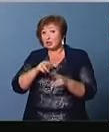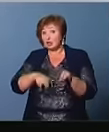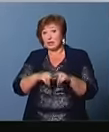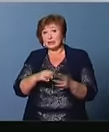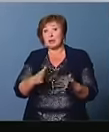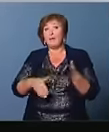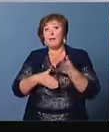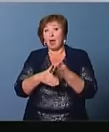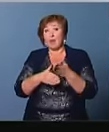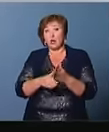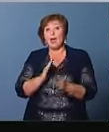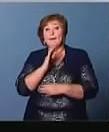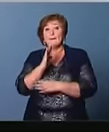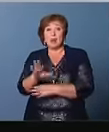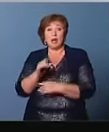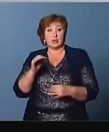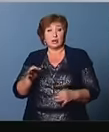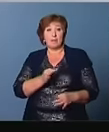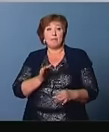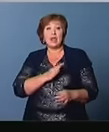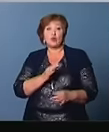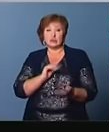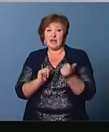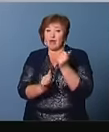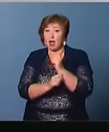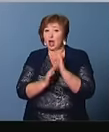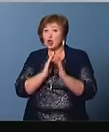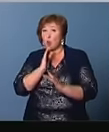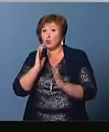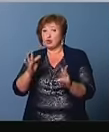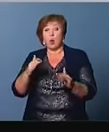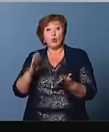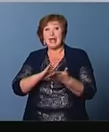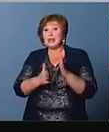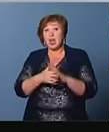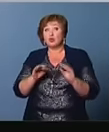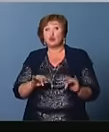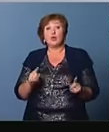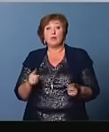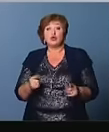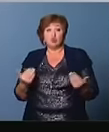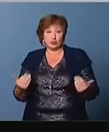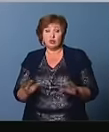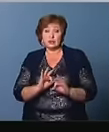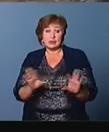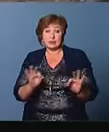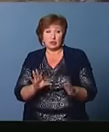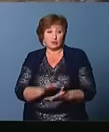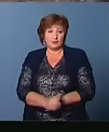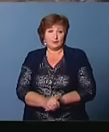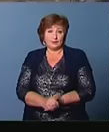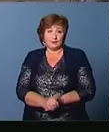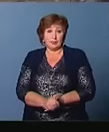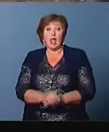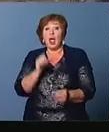парк «Березовая роща». Точнее, проект его реконструкции. И экспертов он не устроил. Почему, знает Александр Демидов.